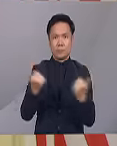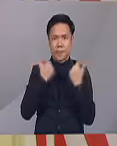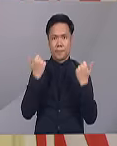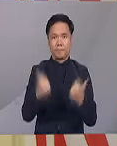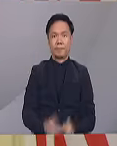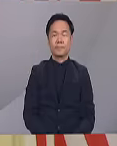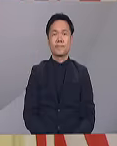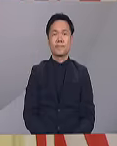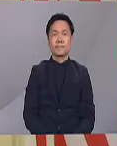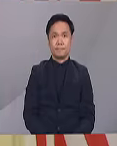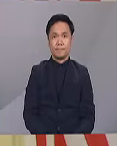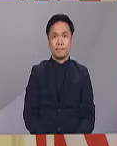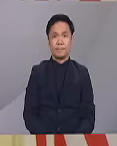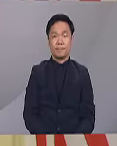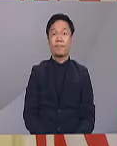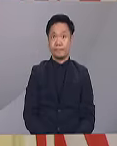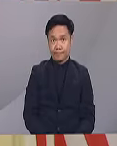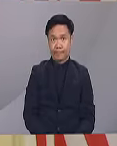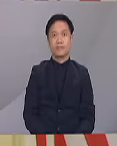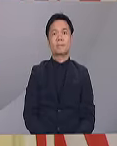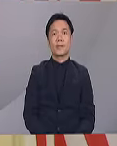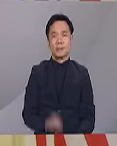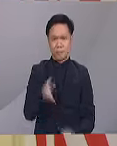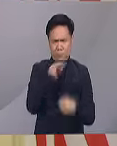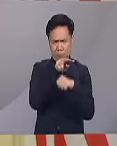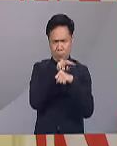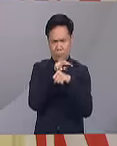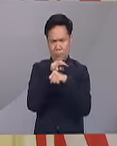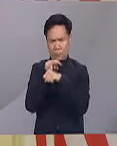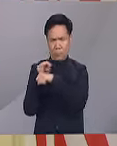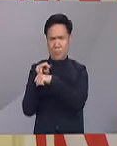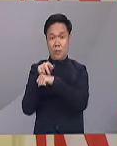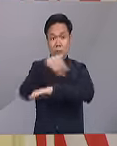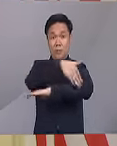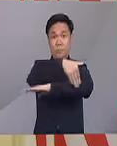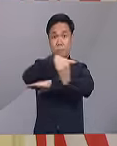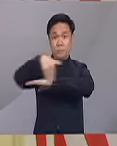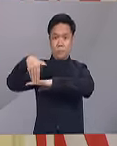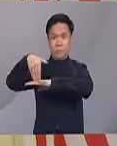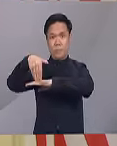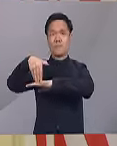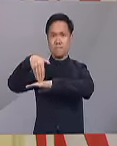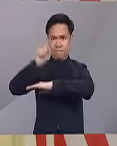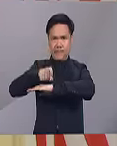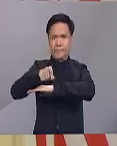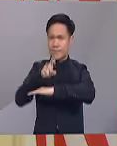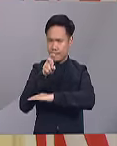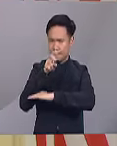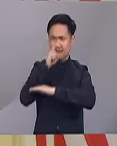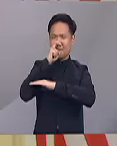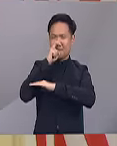tamat. Jadi kita akan memastikan kawasan sempadan kawalannya diperketatkan.